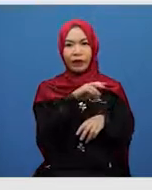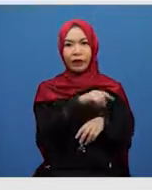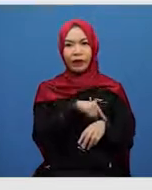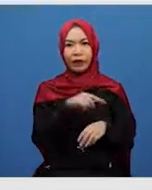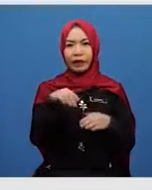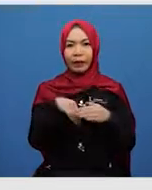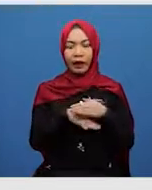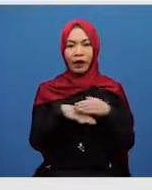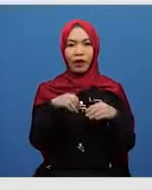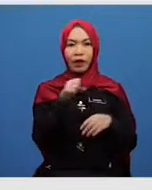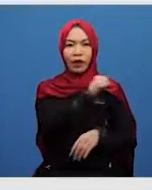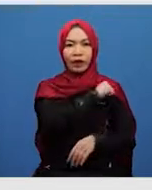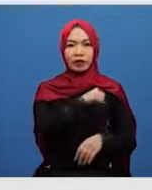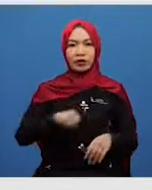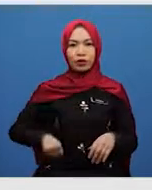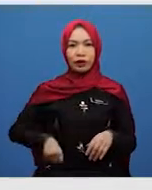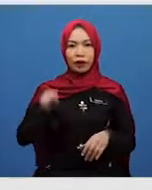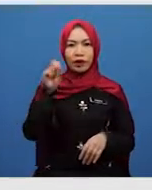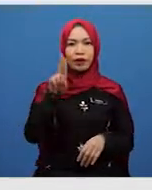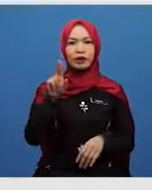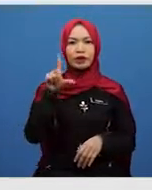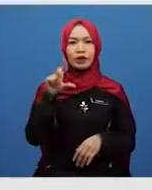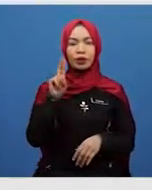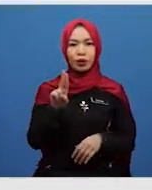diwakilkan kepada golongan dan